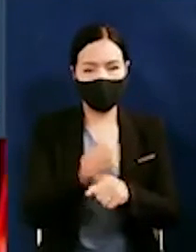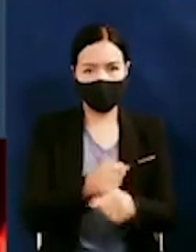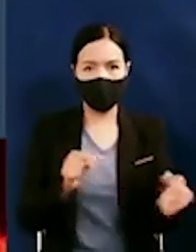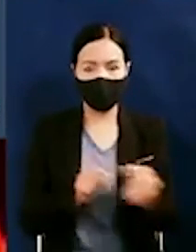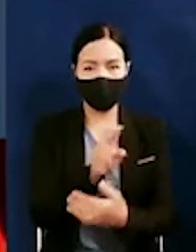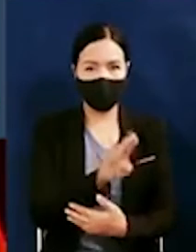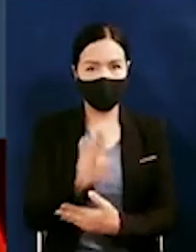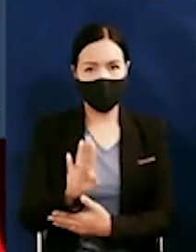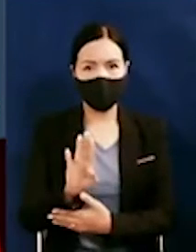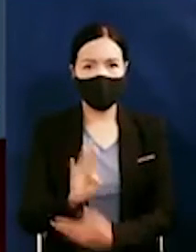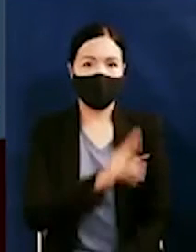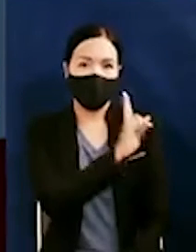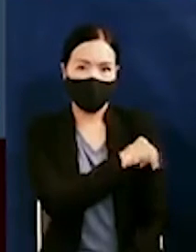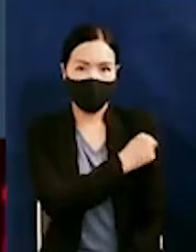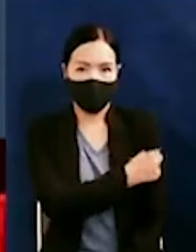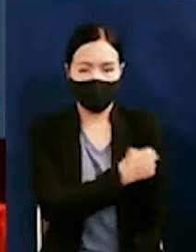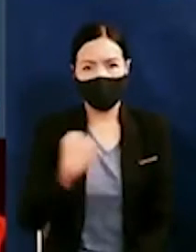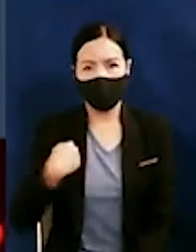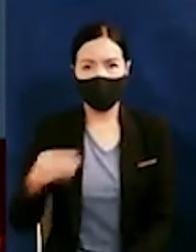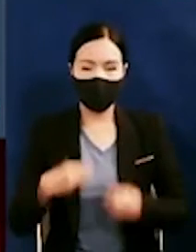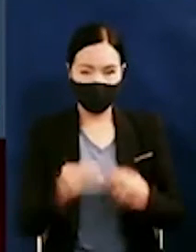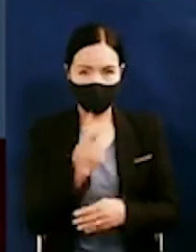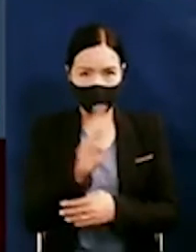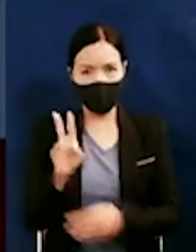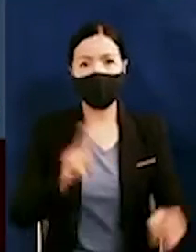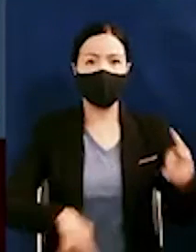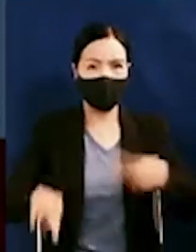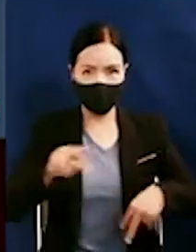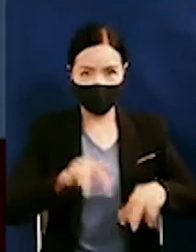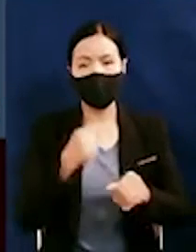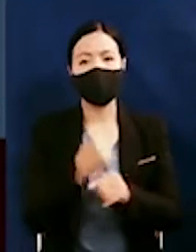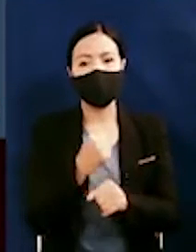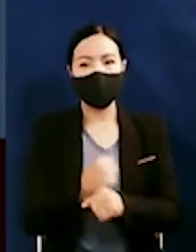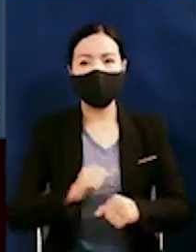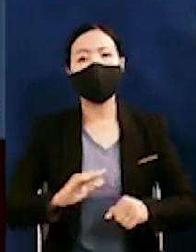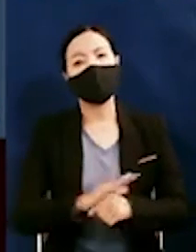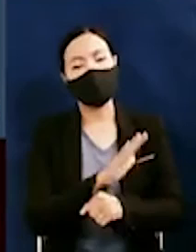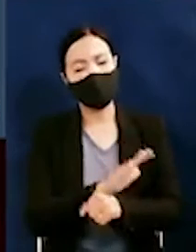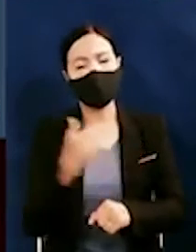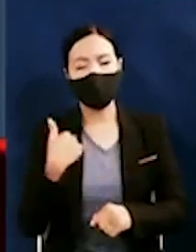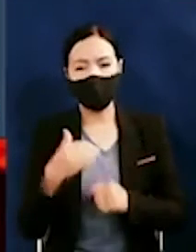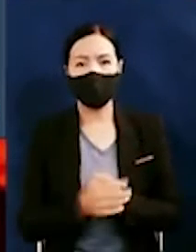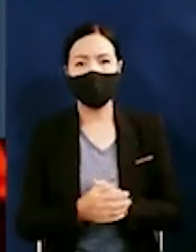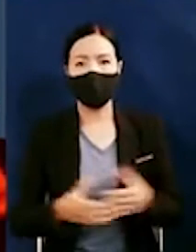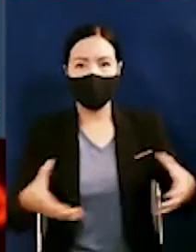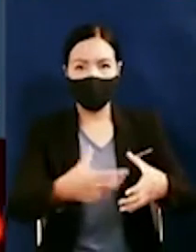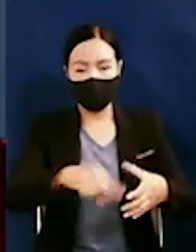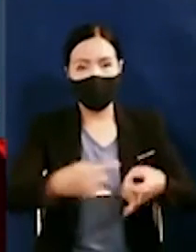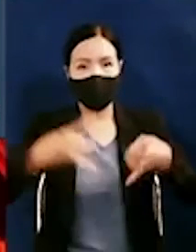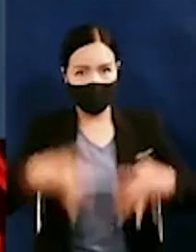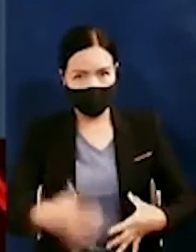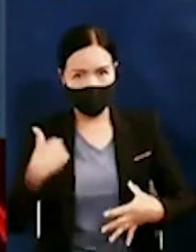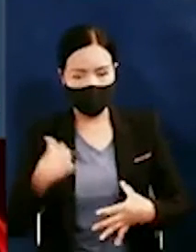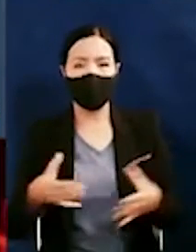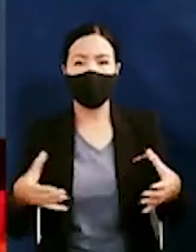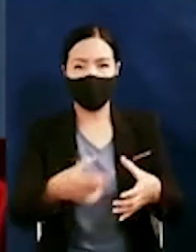สาธารณสุขนะครับที่จะต้องทำให้ระบบการดูแลผู้ป่วยของเราเนี่ยทำงานอย่างเต็มที่แล้วก็มีเรื่องของพื้นที่เสี่ยงนะครับที่